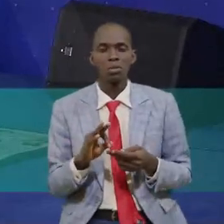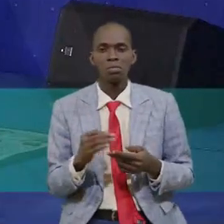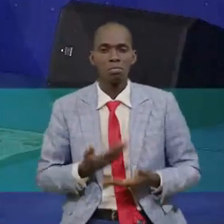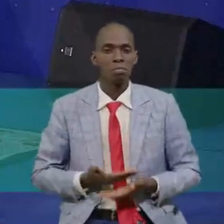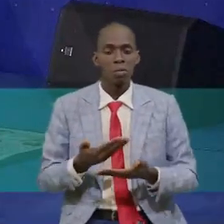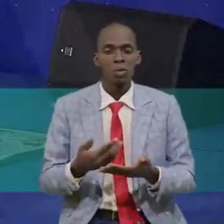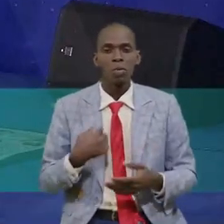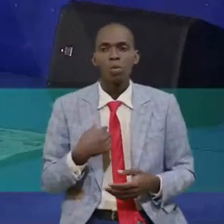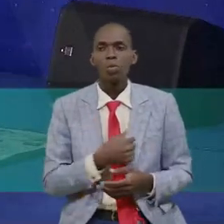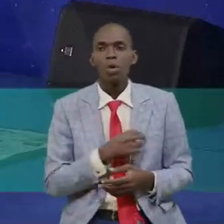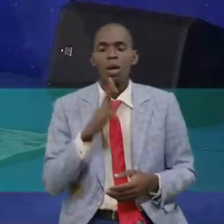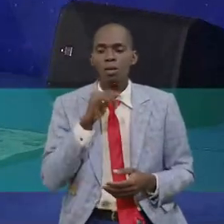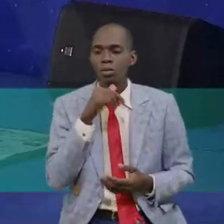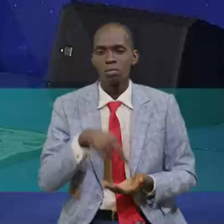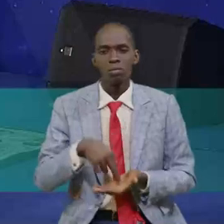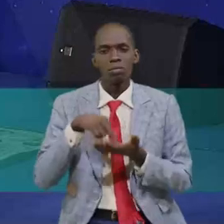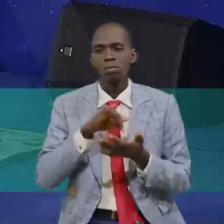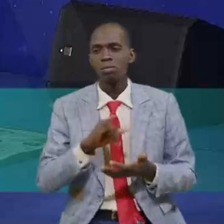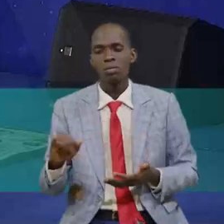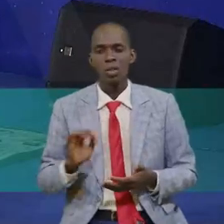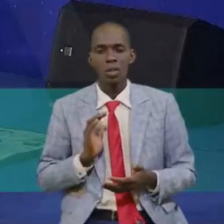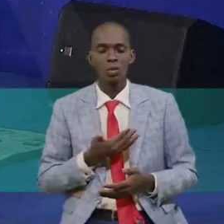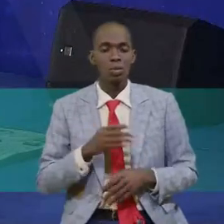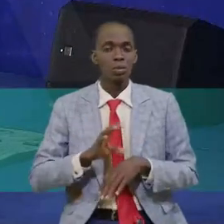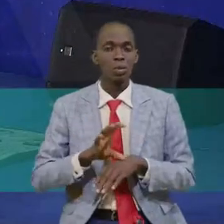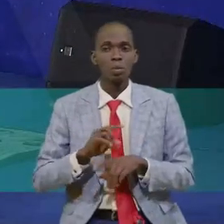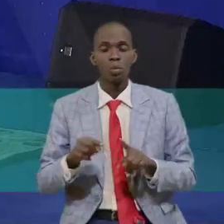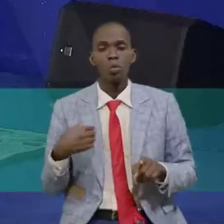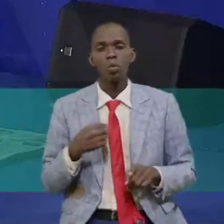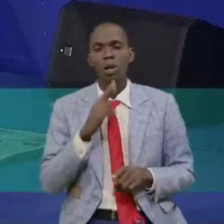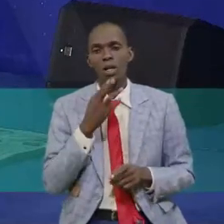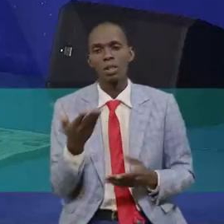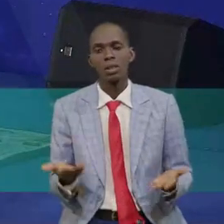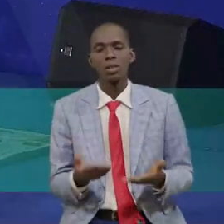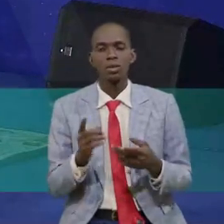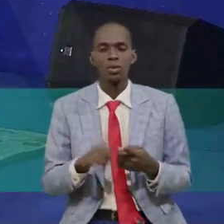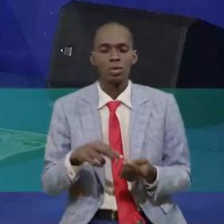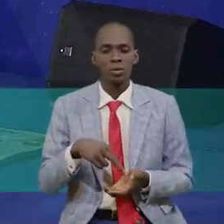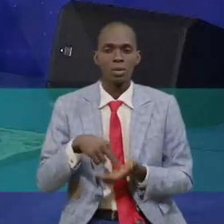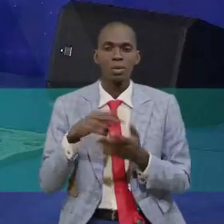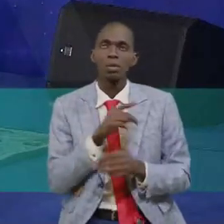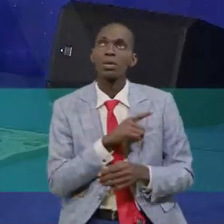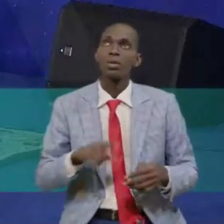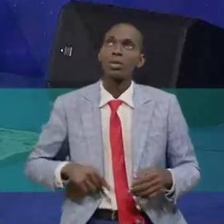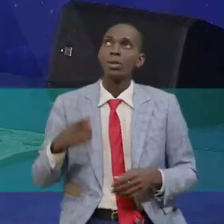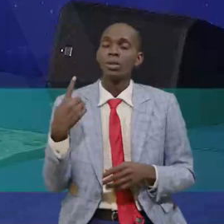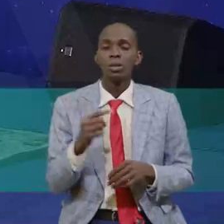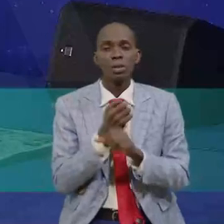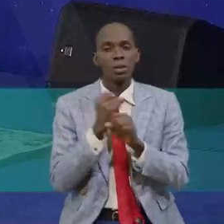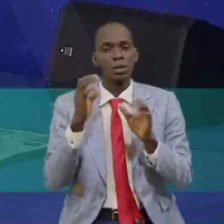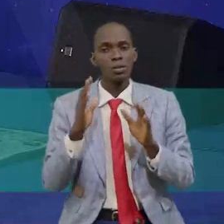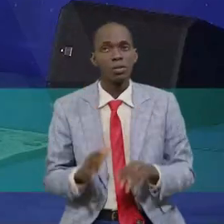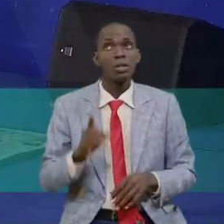dénomination. Nous sommes là pour représenter le Seigneur et c'est lui le Messie, c'est lui le Sauveur et c'est